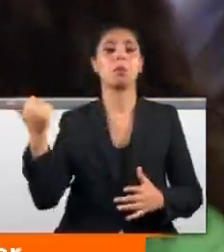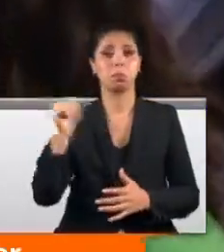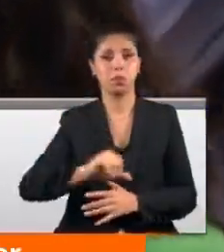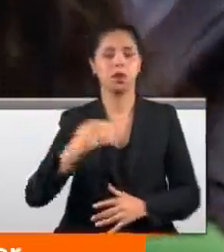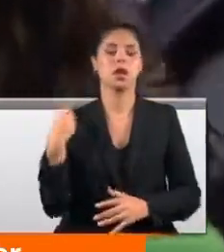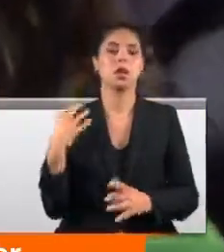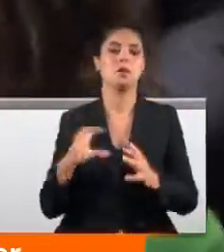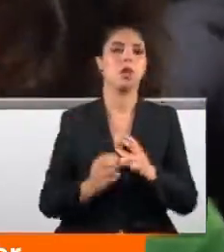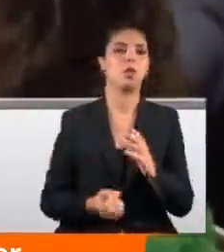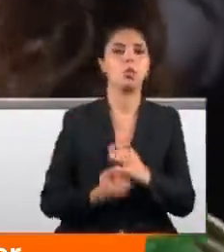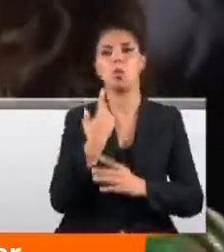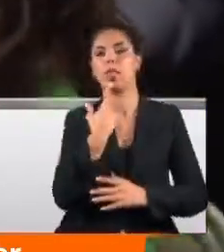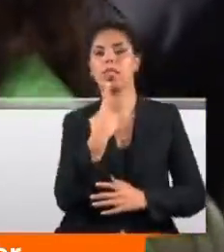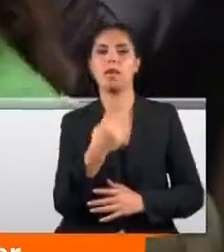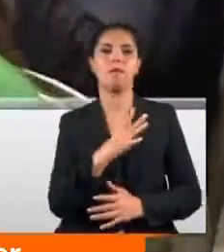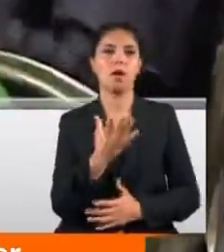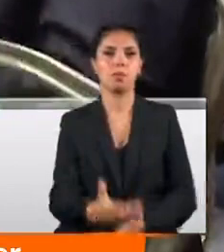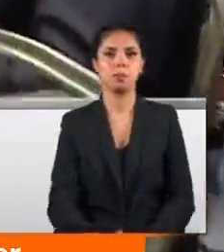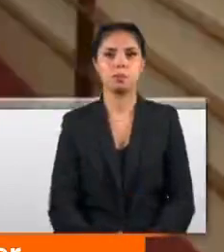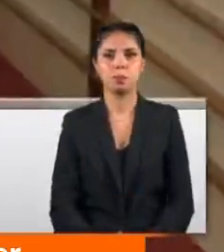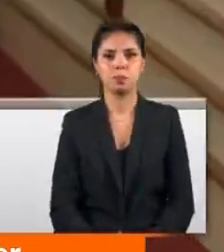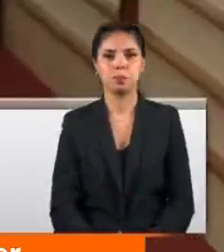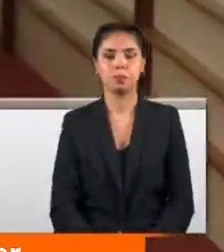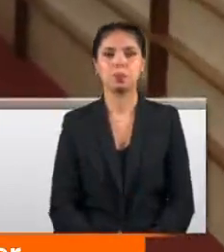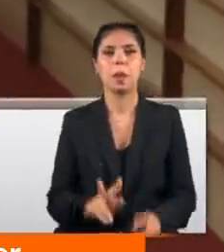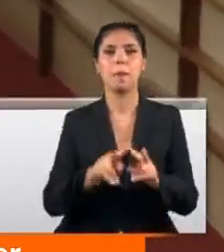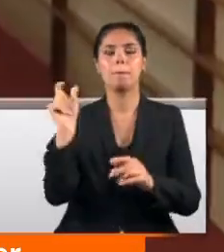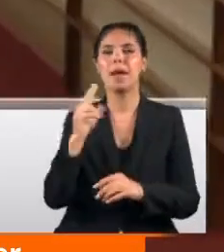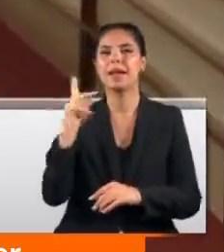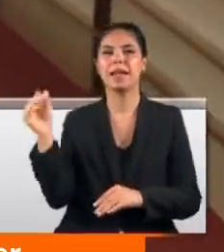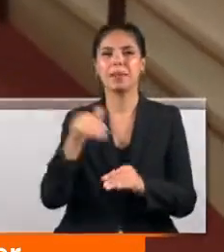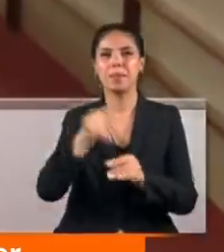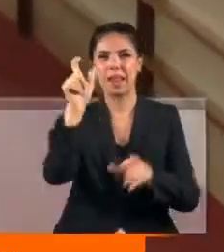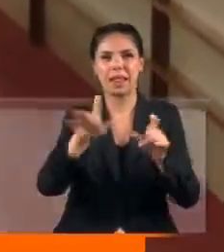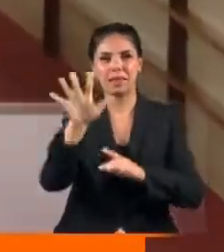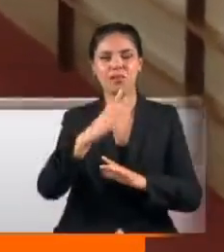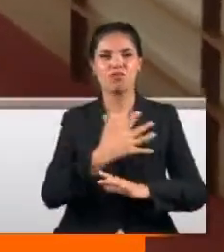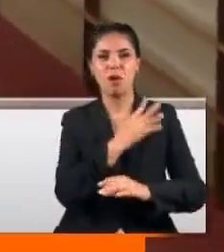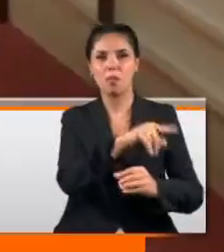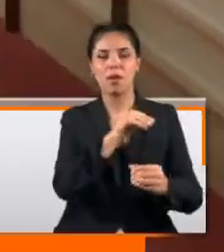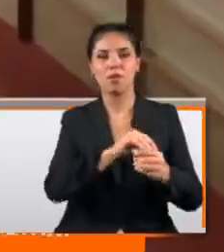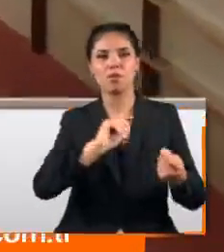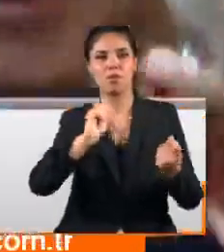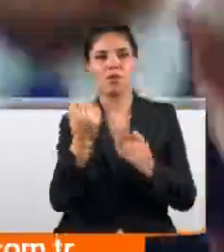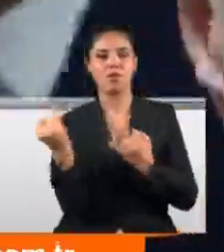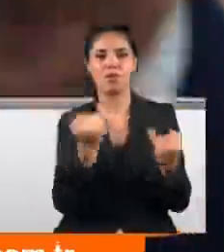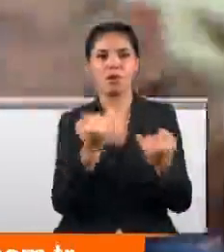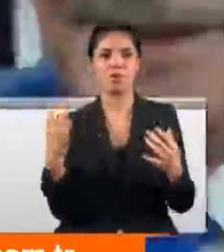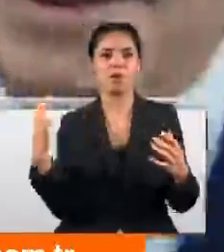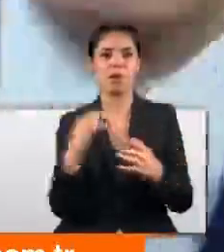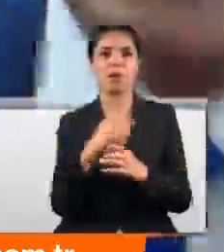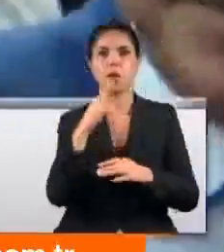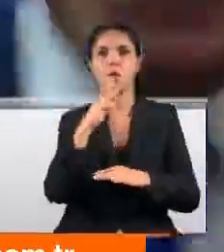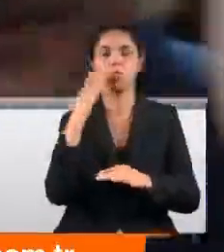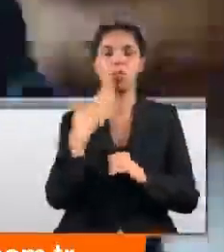yeni bir parti kurarım dediği belirtiliyor. Akşener ise milletvekillerine CHP'de yaşanan değişim tartışmasıyla ilgili